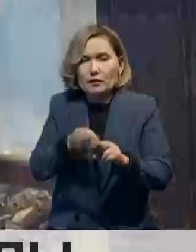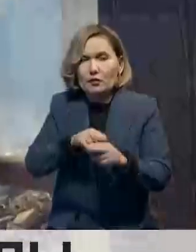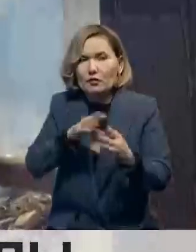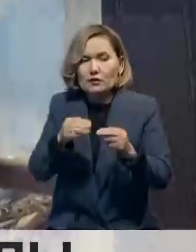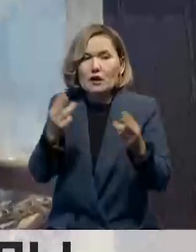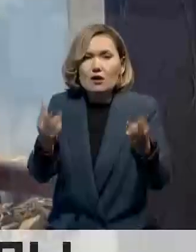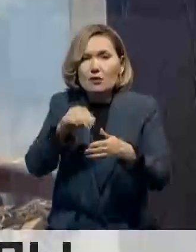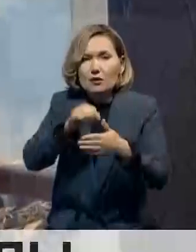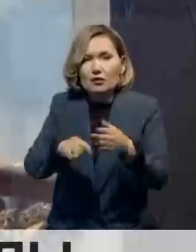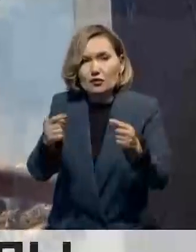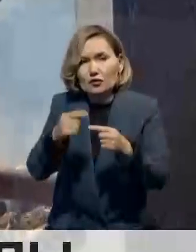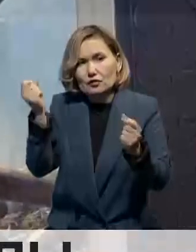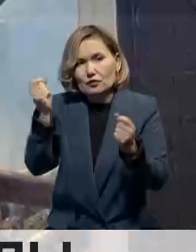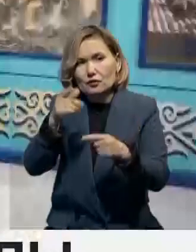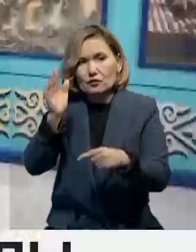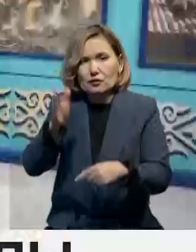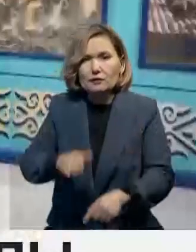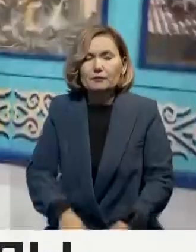жатыр.